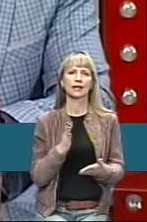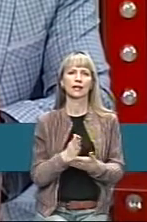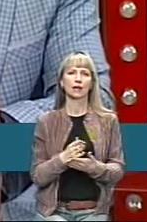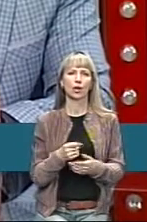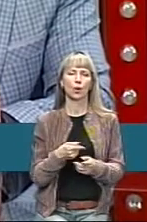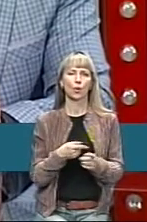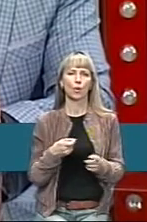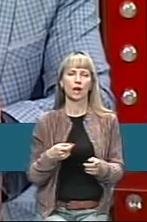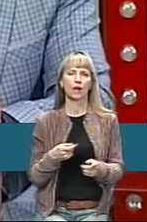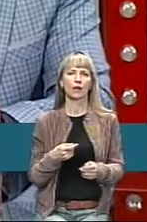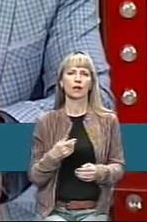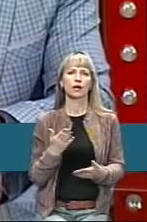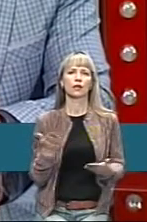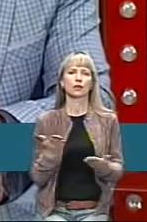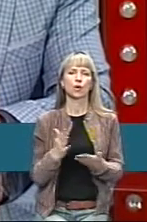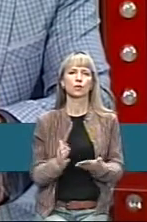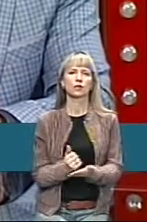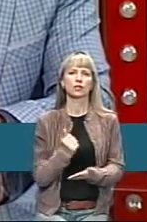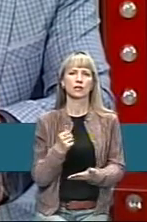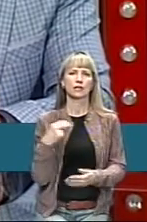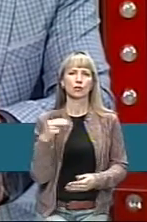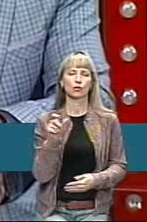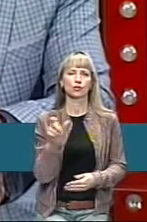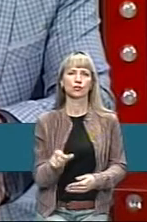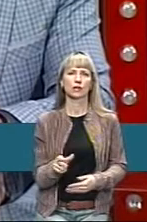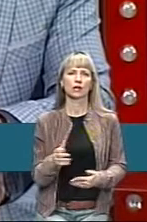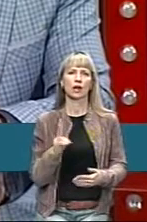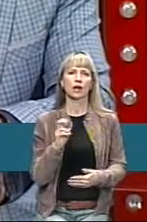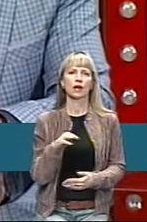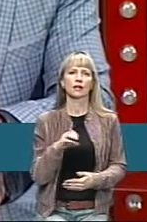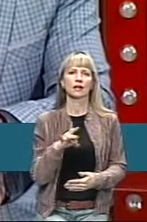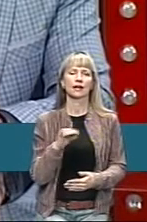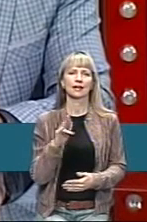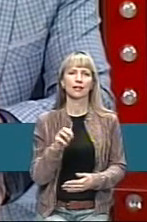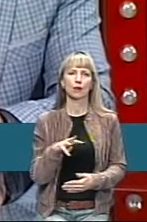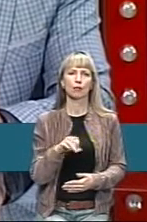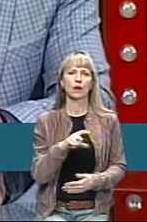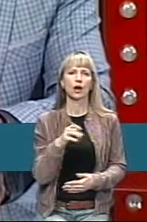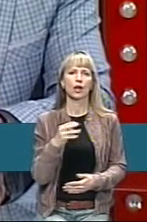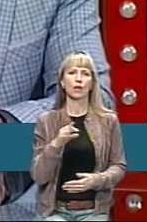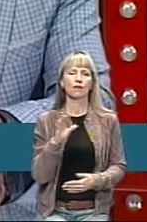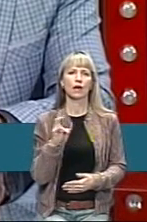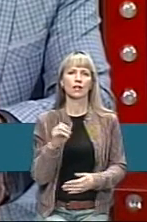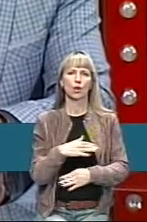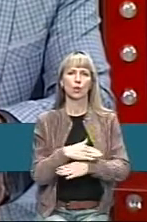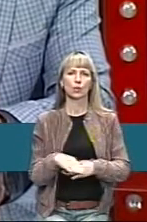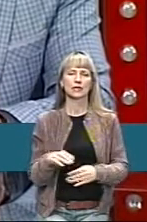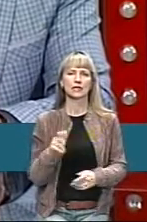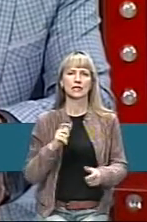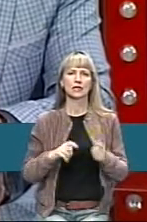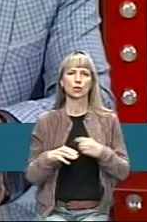куля. Куля, яку знайшла запоріжанка Катерина Михайлова на вулиці